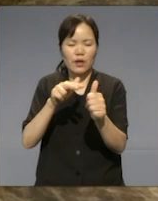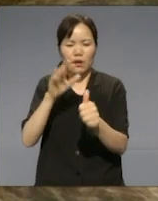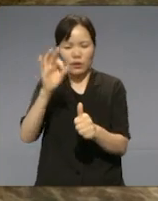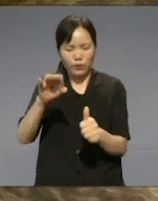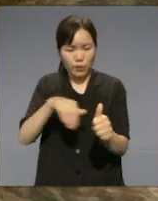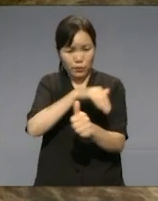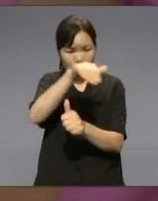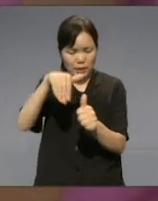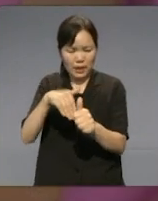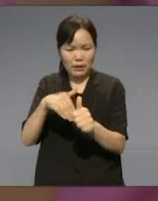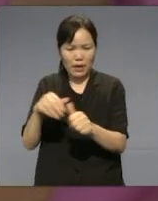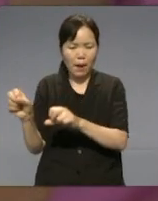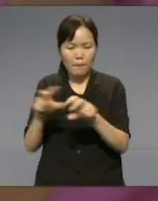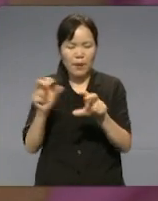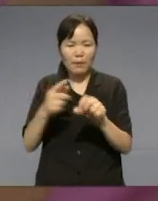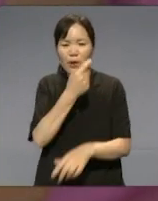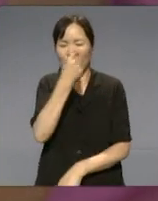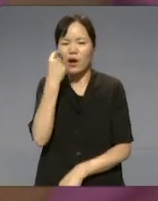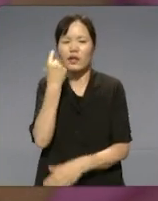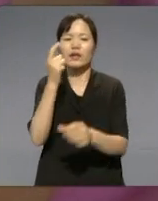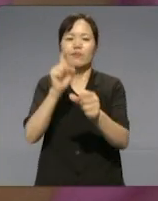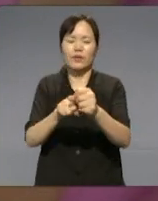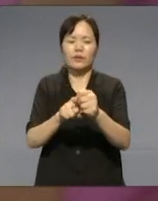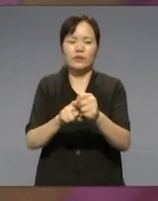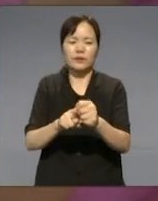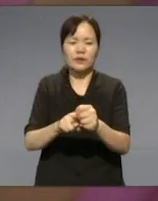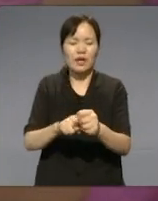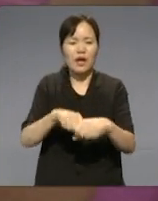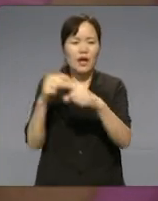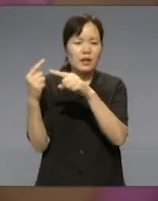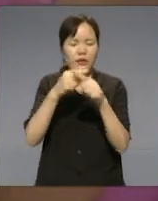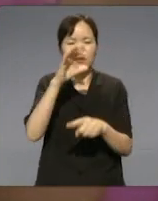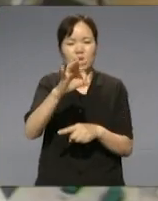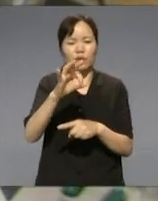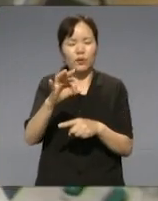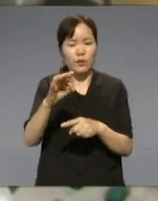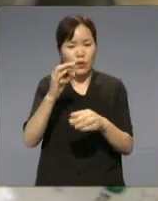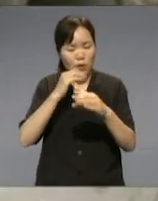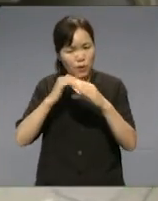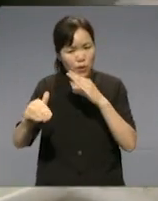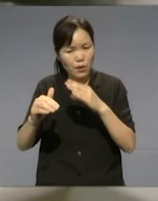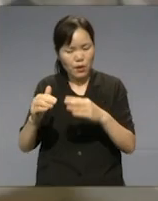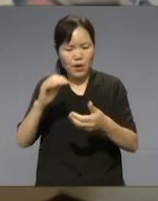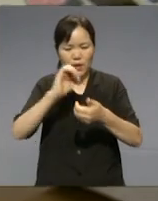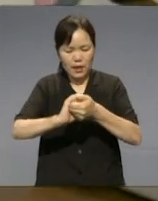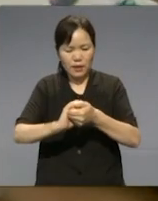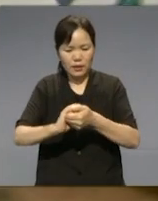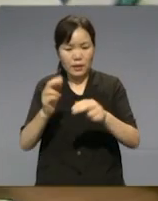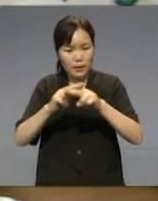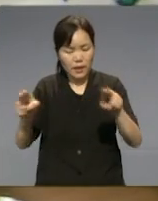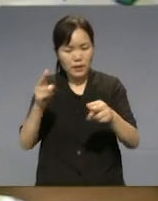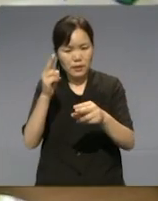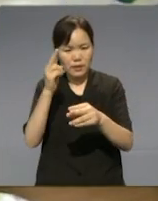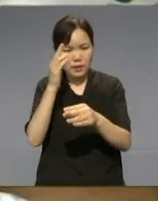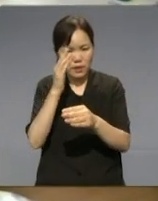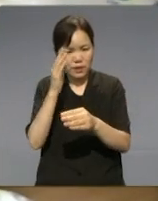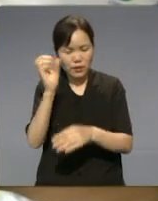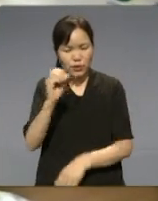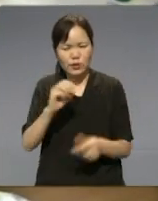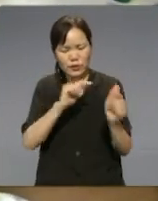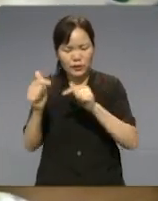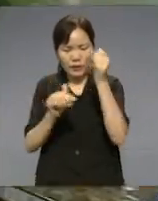있도록 하기 위해서입니다. 예수금의 총액 동향 및 정기예금 중도 해지율이 일정 수치를 넘어서면